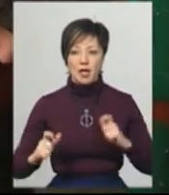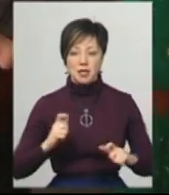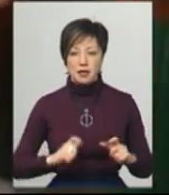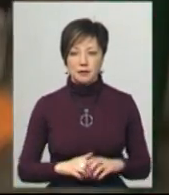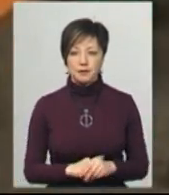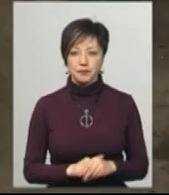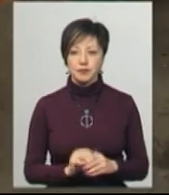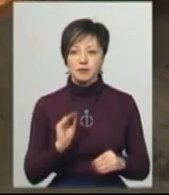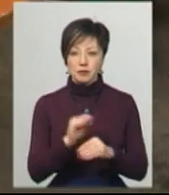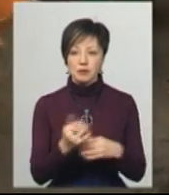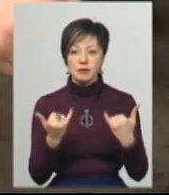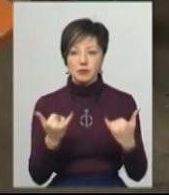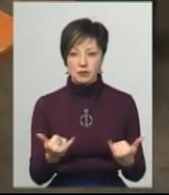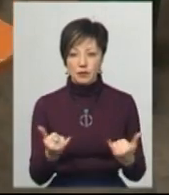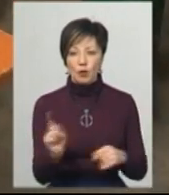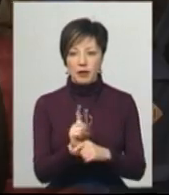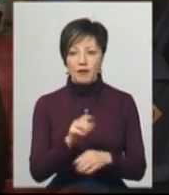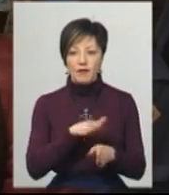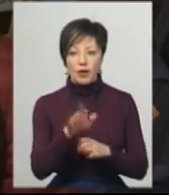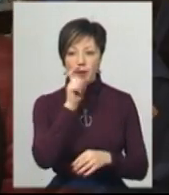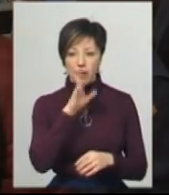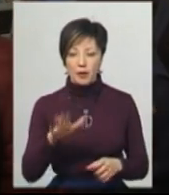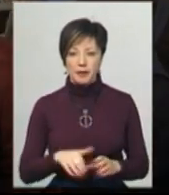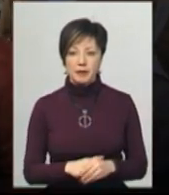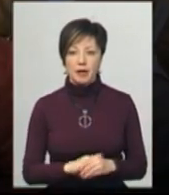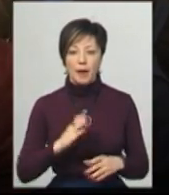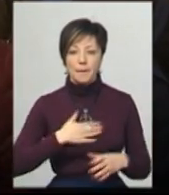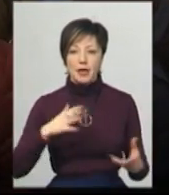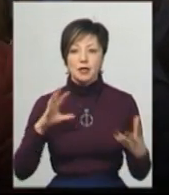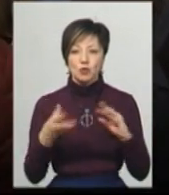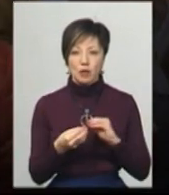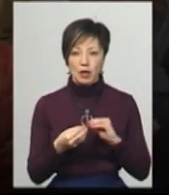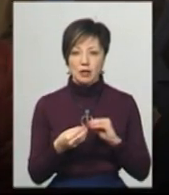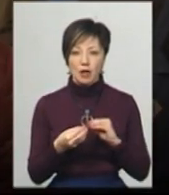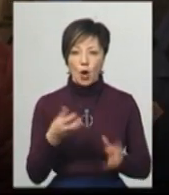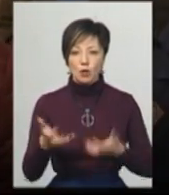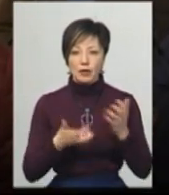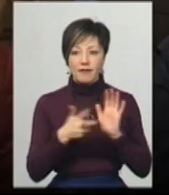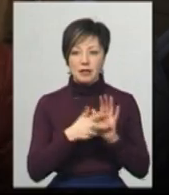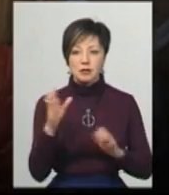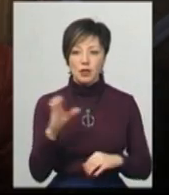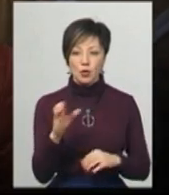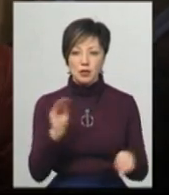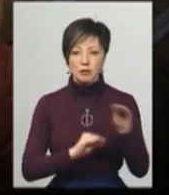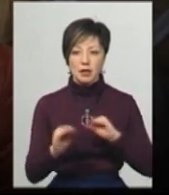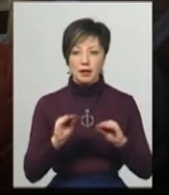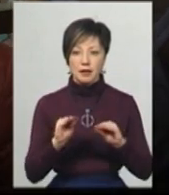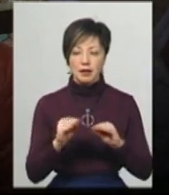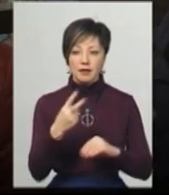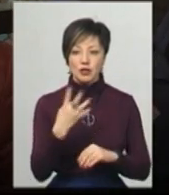Іван Гурняк додає, сьогодні нормативи виконав непогано. Мій результат – розборка 8 секунд, а